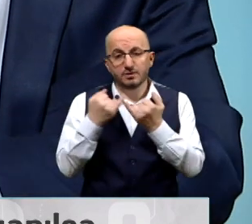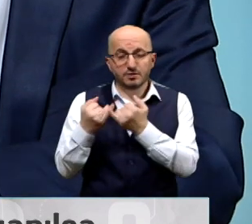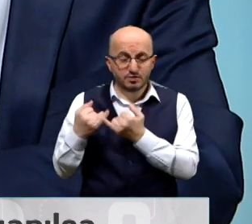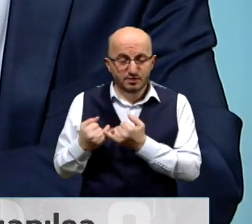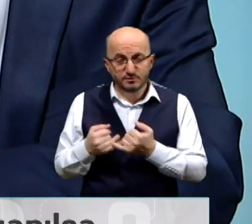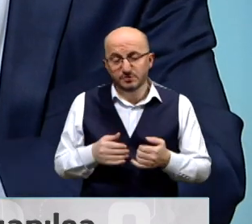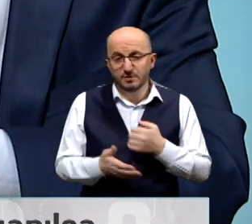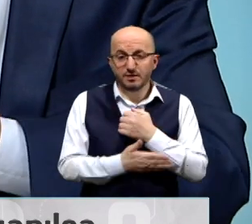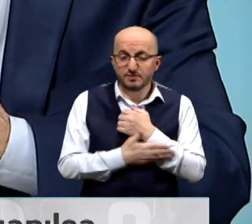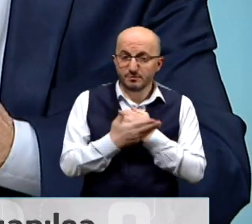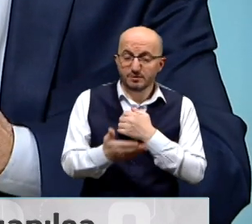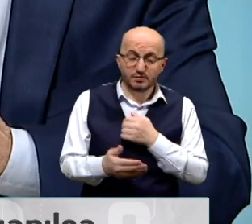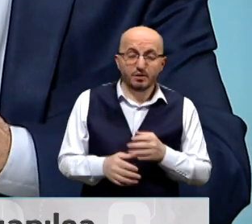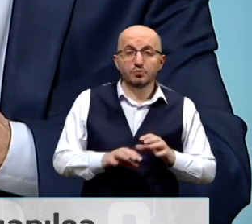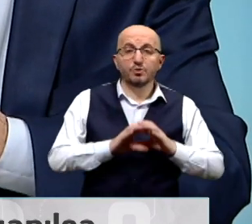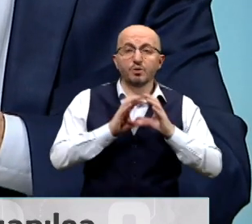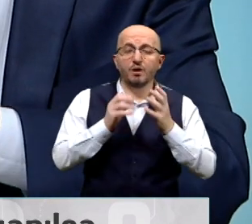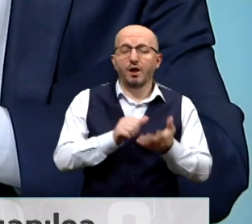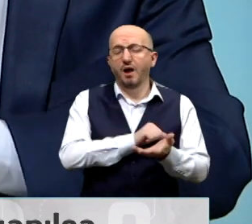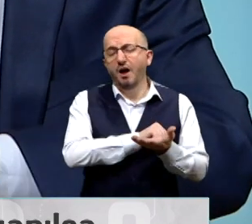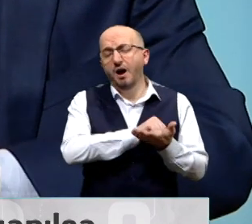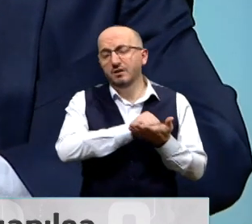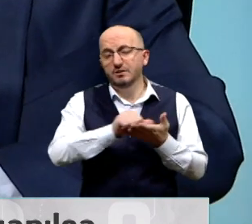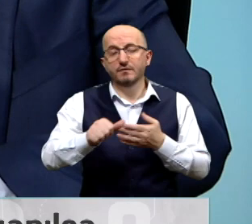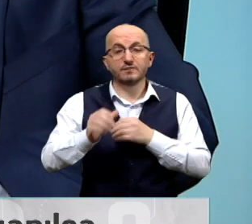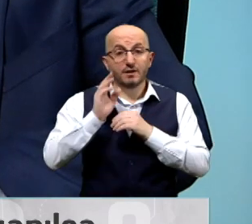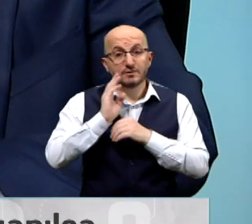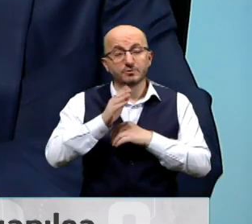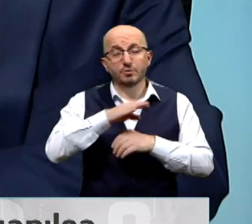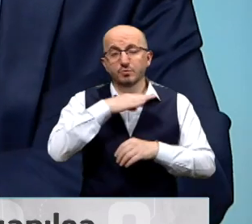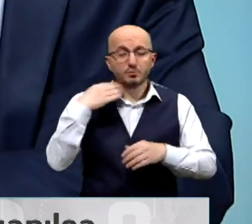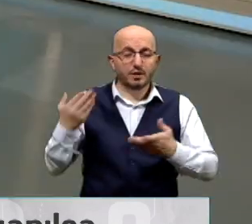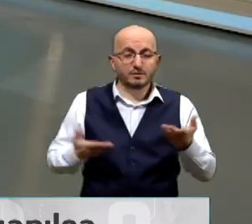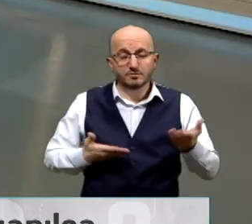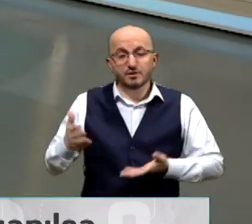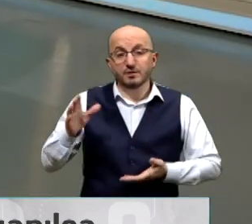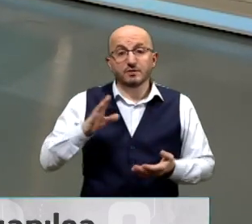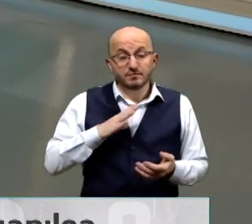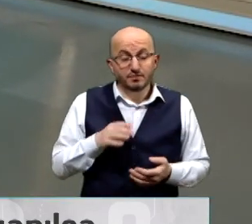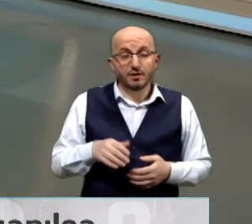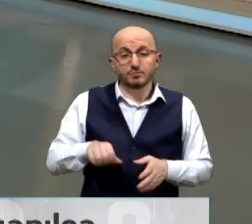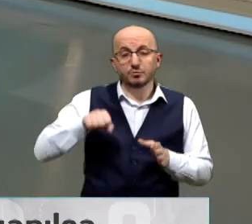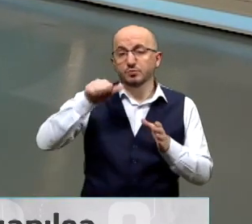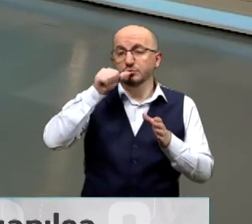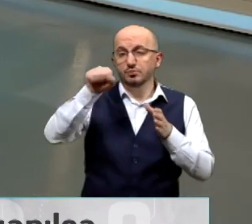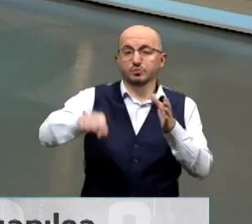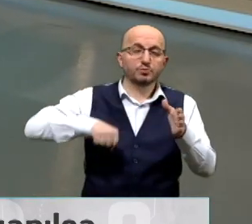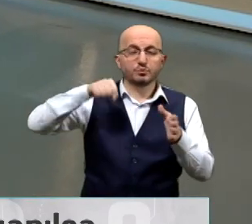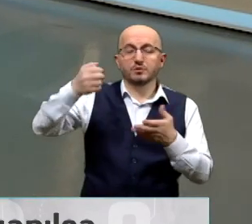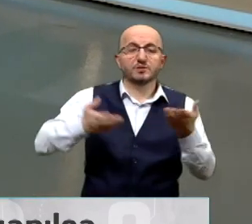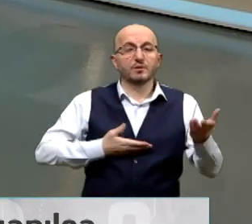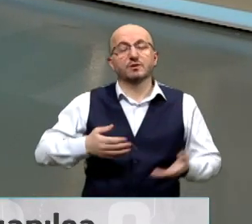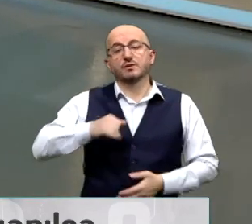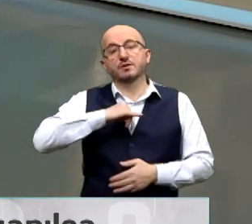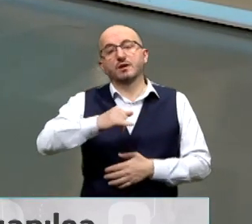yardım ediyor dünyanın her tarafına gidiyor kurban hizmetleri var bu kuyu hizmetleri ile de yakınıyla